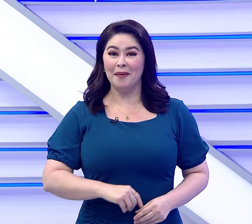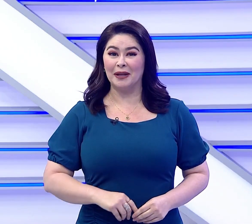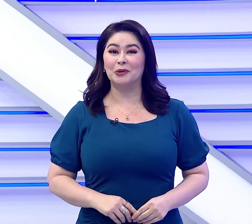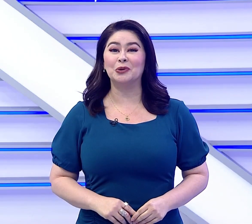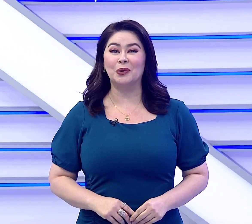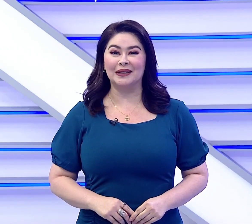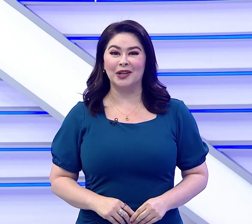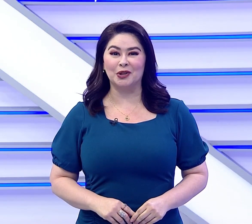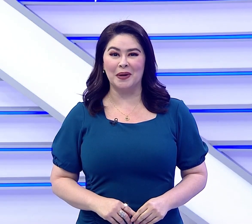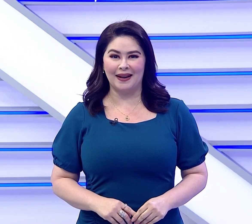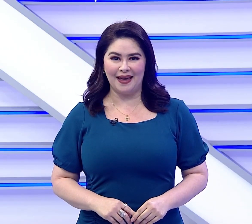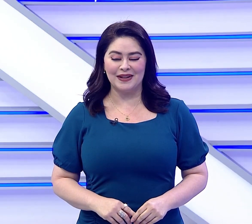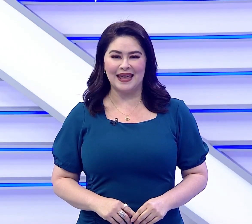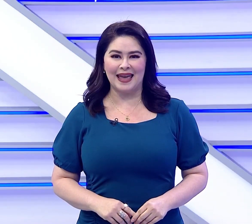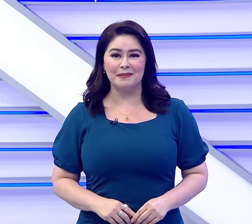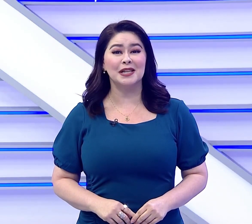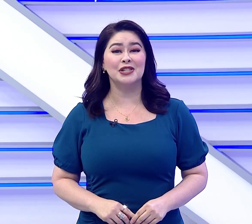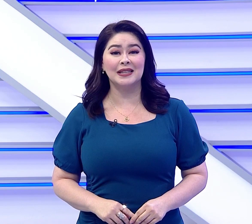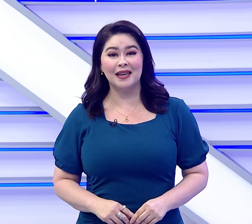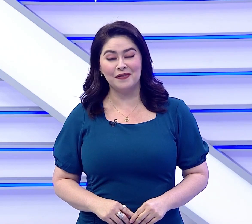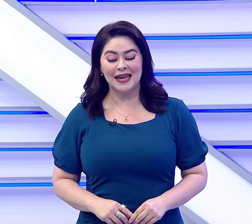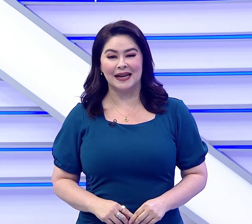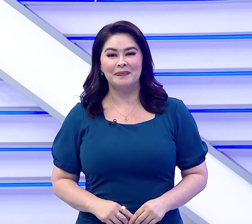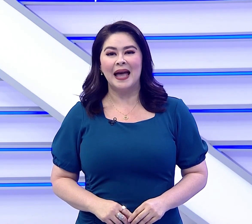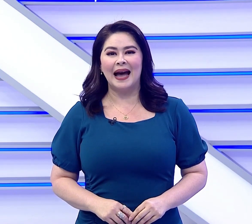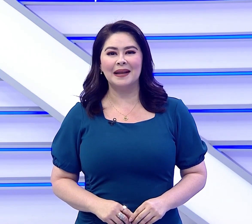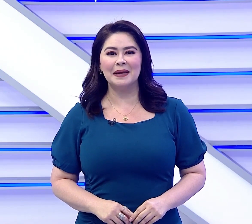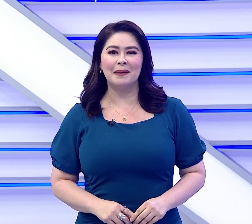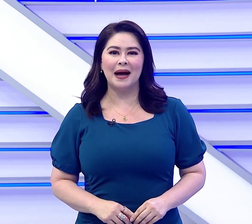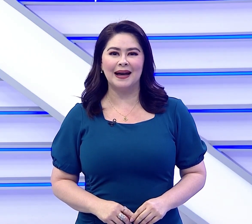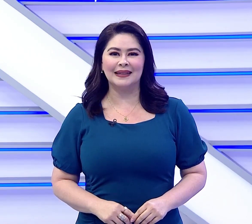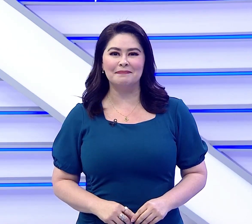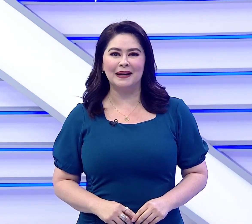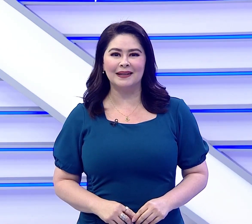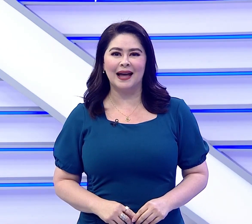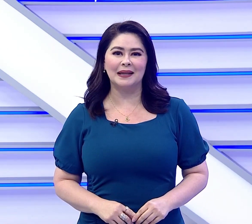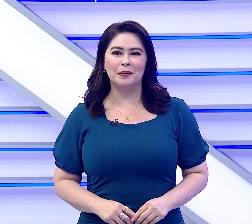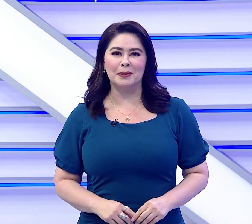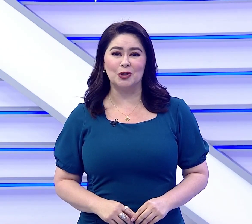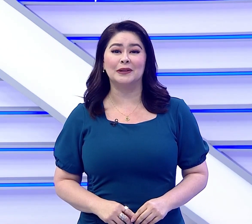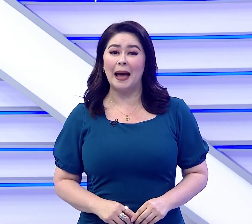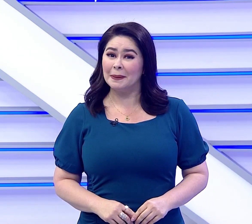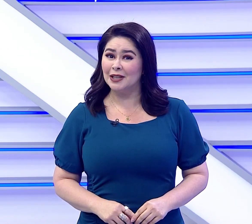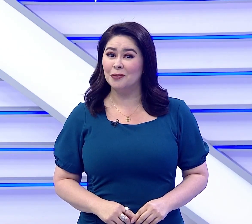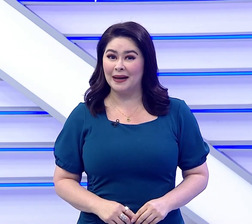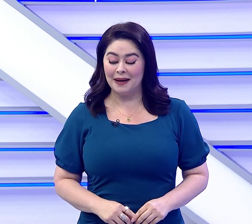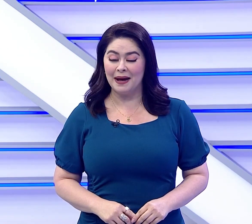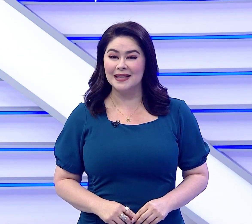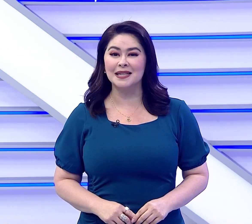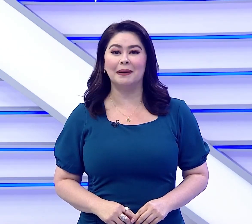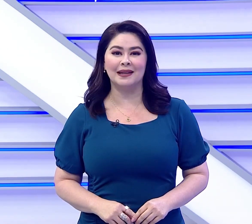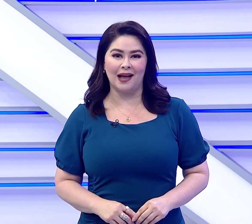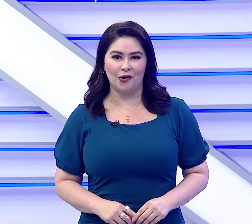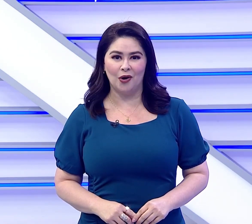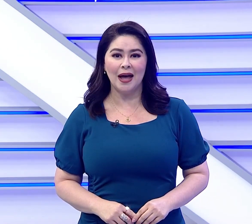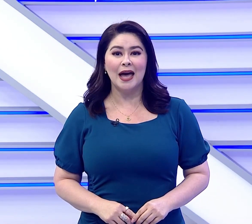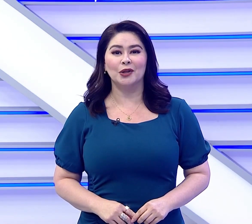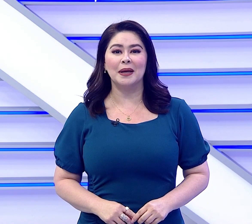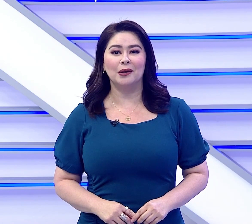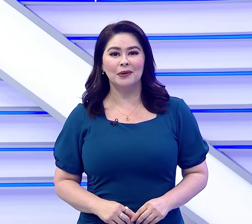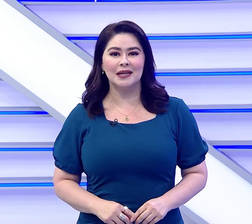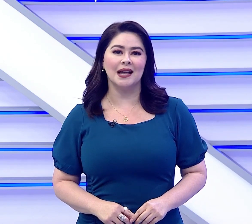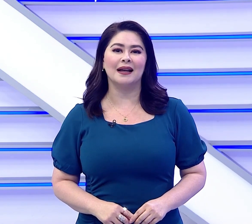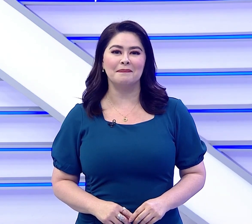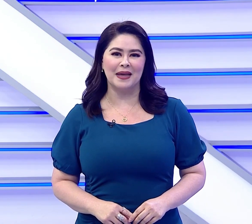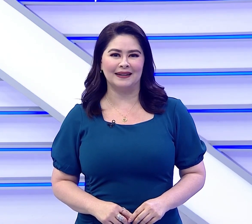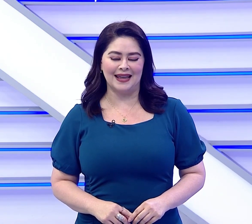Balita ko, may tututukan kayo tuwing 11 a.m. sa GTV. Alamin ang mahalagang balita at impormasyong dapat ninyong malaman sa Balita ko